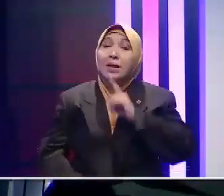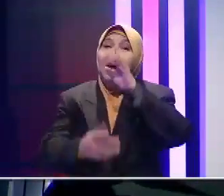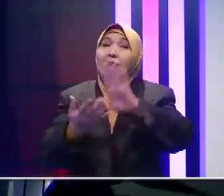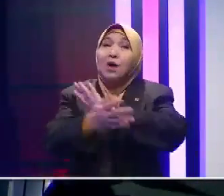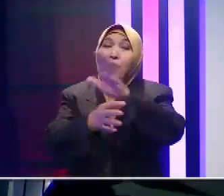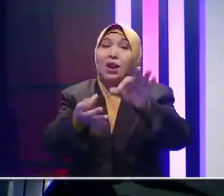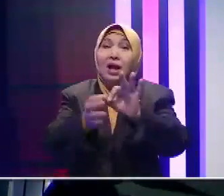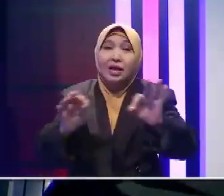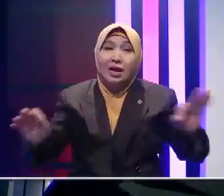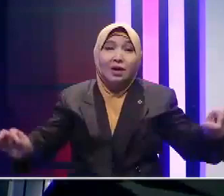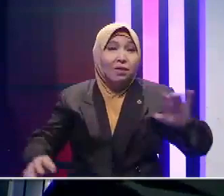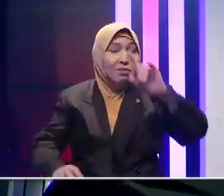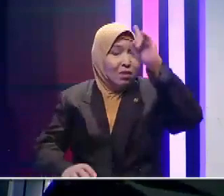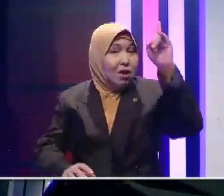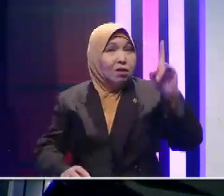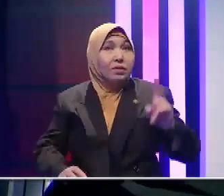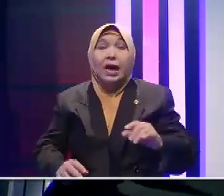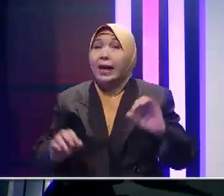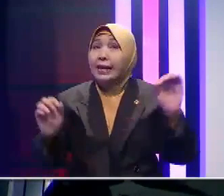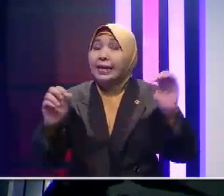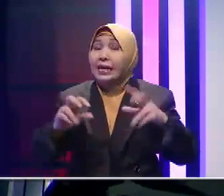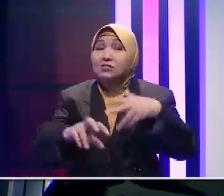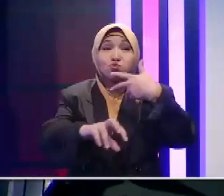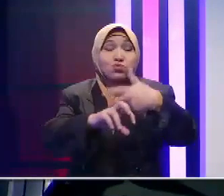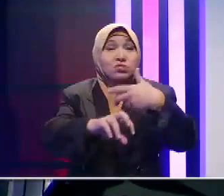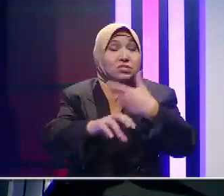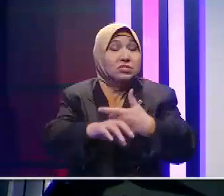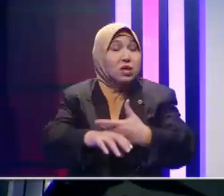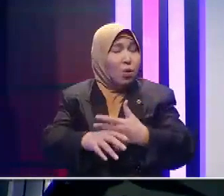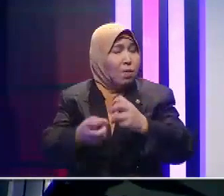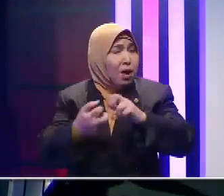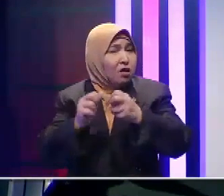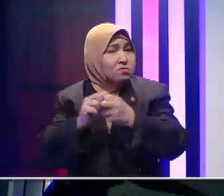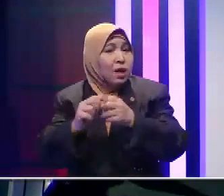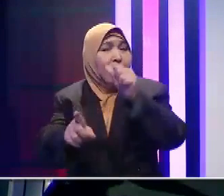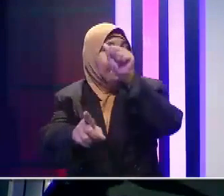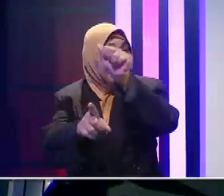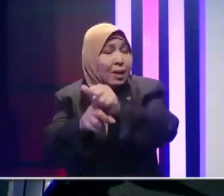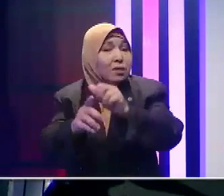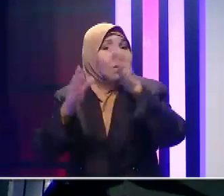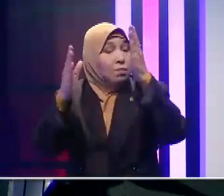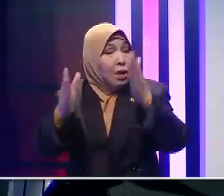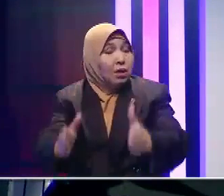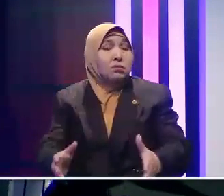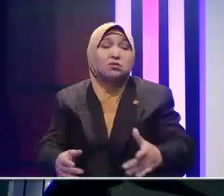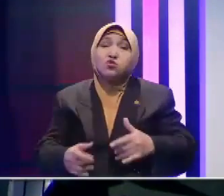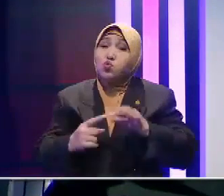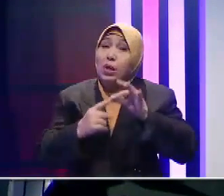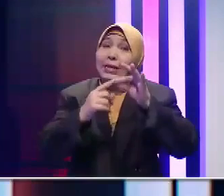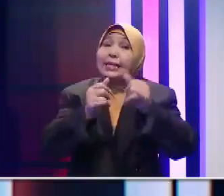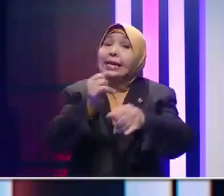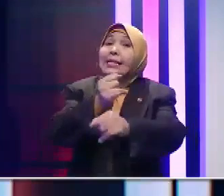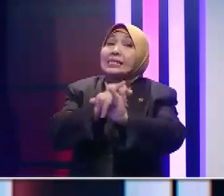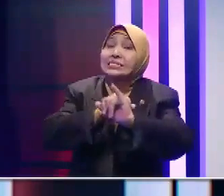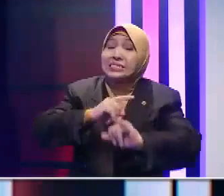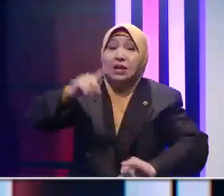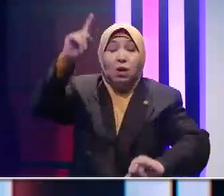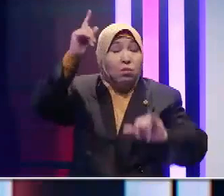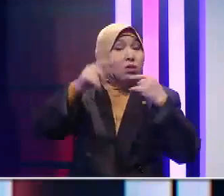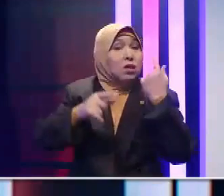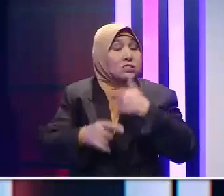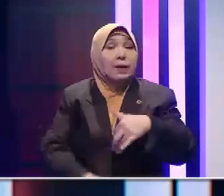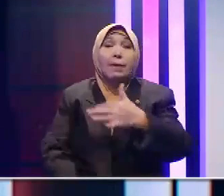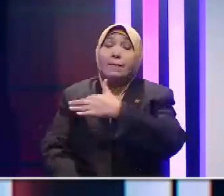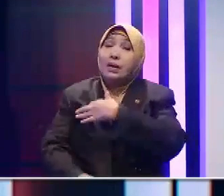Barakallahu alazim. Tidak ada kesusahan atau bala bencana yang menimpa seseorang melainkan dengan izin Allah, dan sesiapa yang beriman